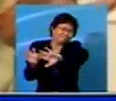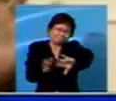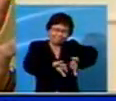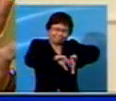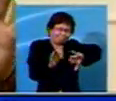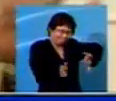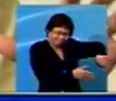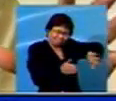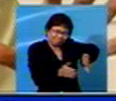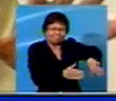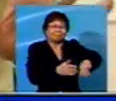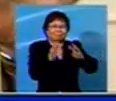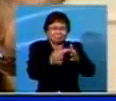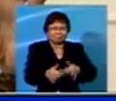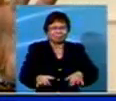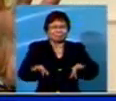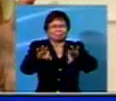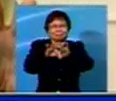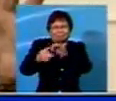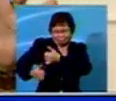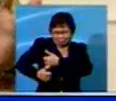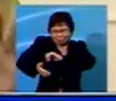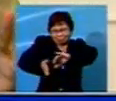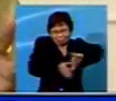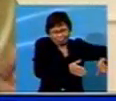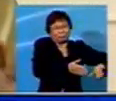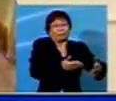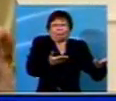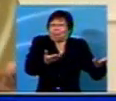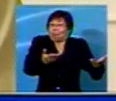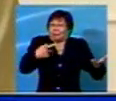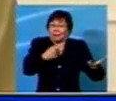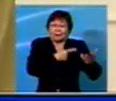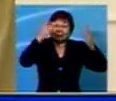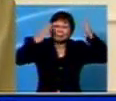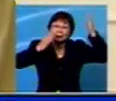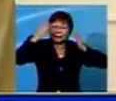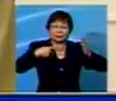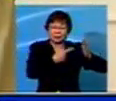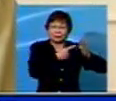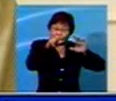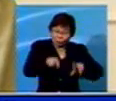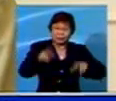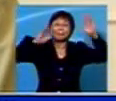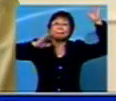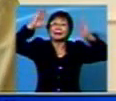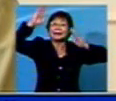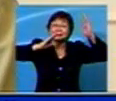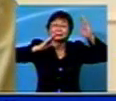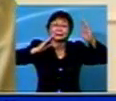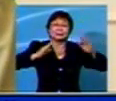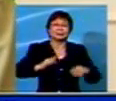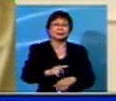kepentingan ketenteraan untuk perkara ni takkanlah kita di Malaysia ni sebagai rakyat yang